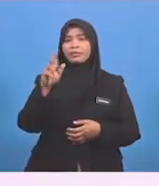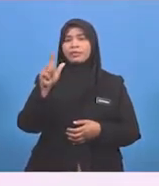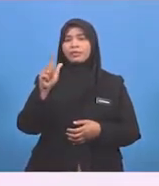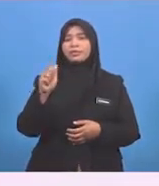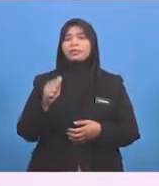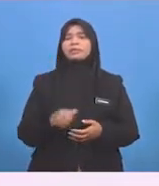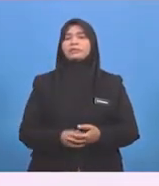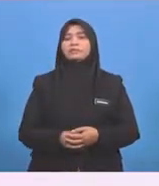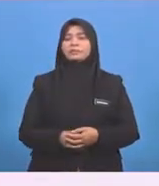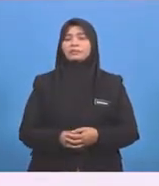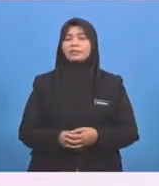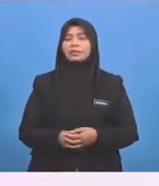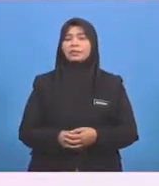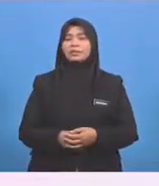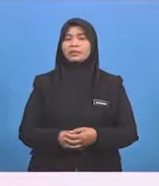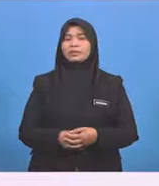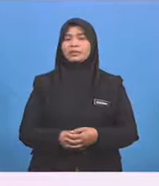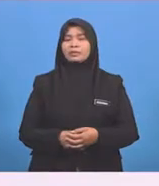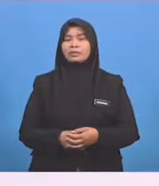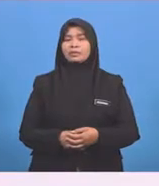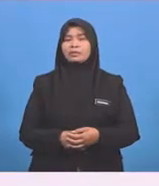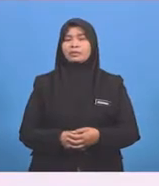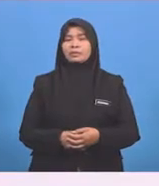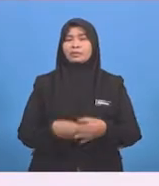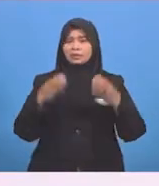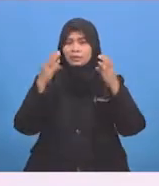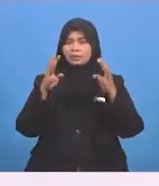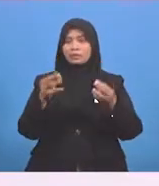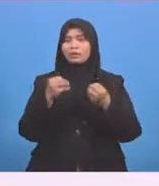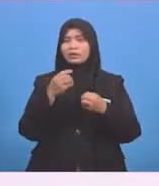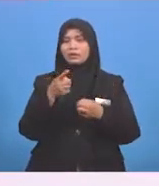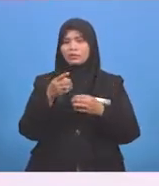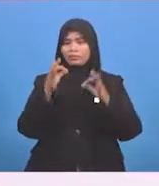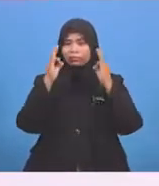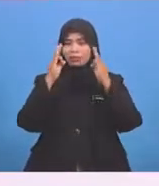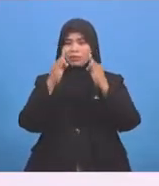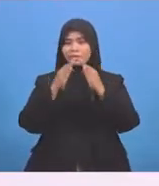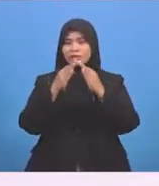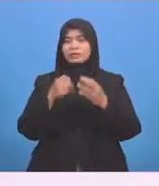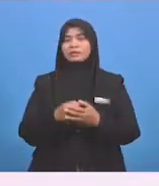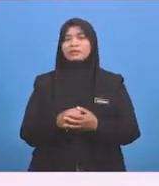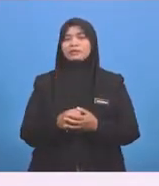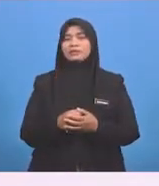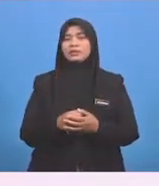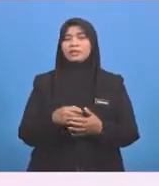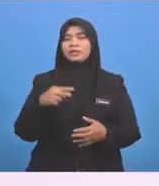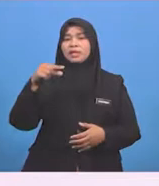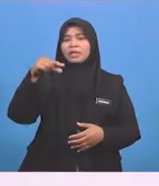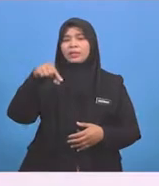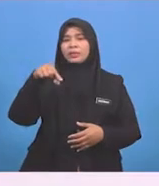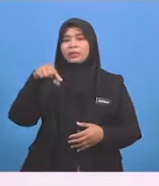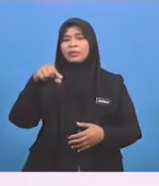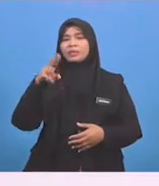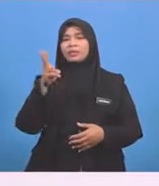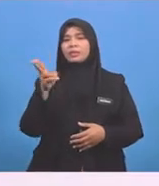Berikut adalah formula haba pendam tentu. Cikgu nak awak beri perhatian kepada unit. Q adalah simbol